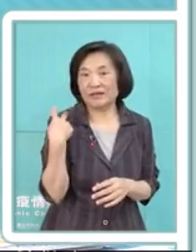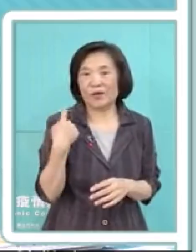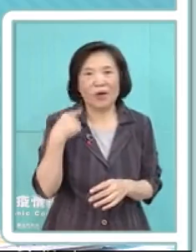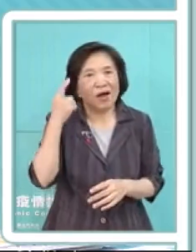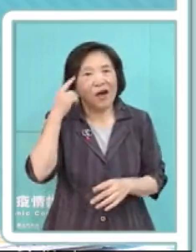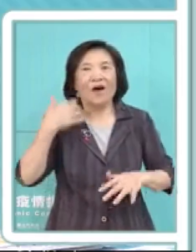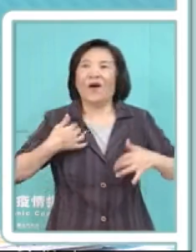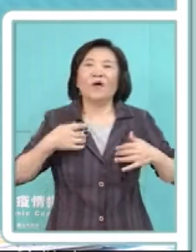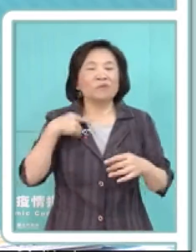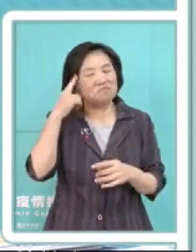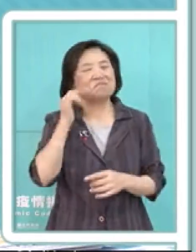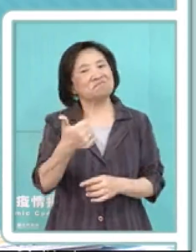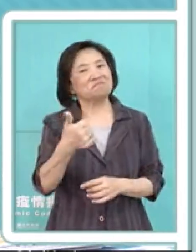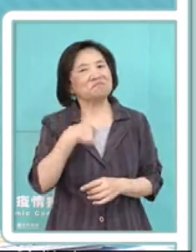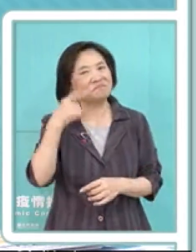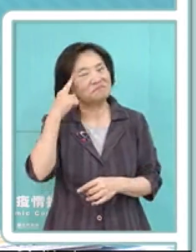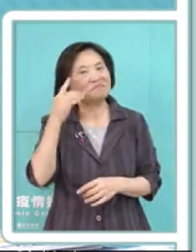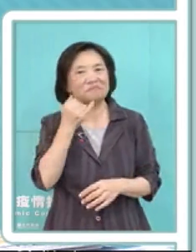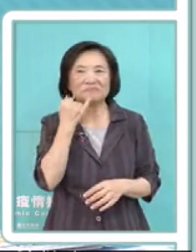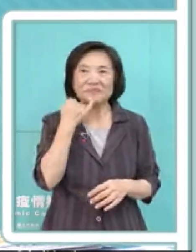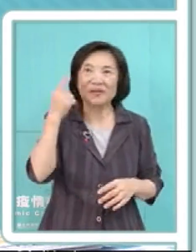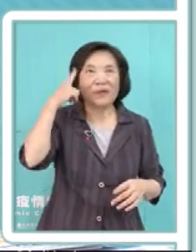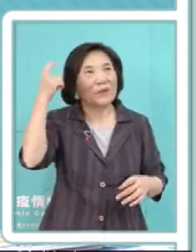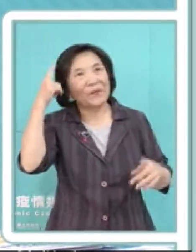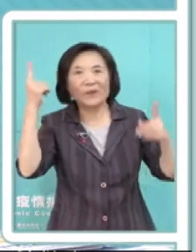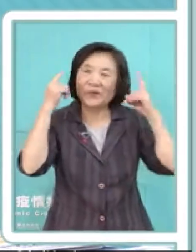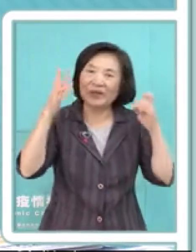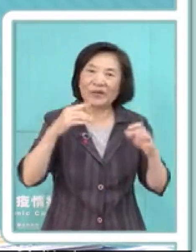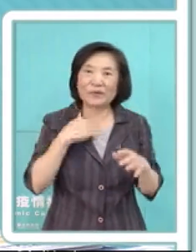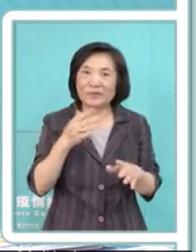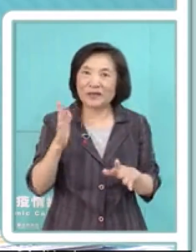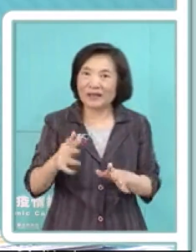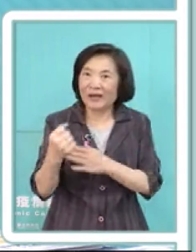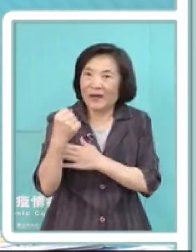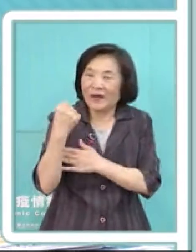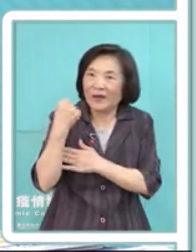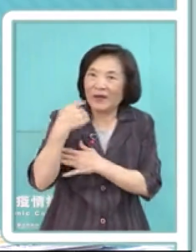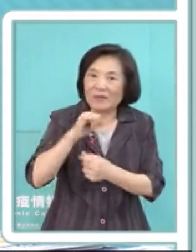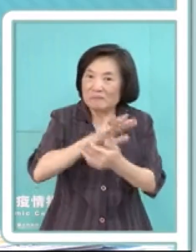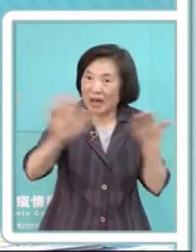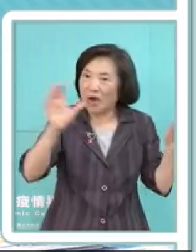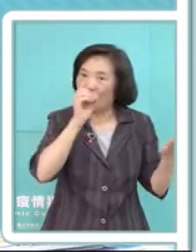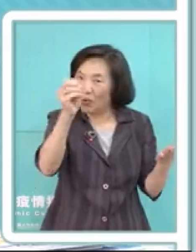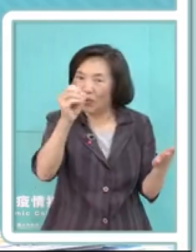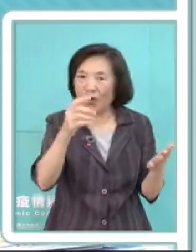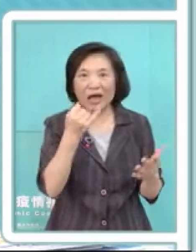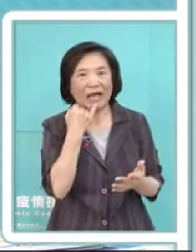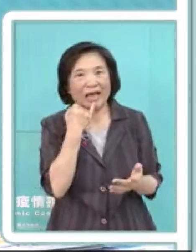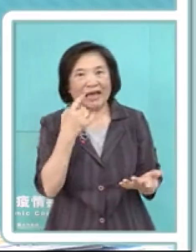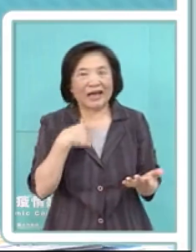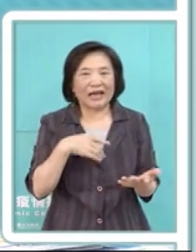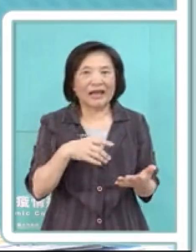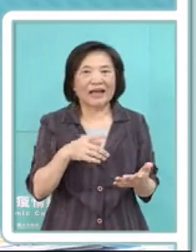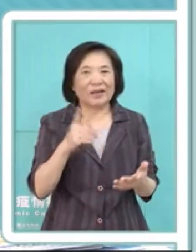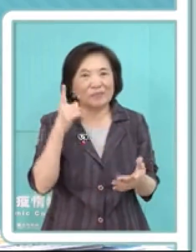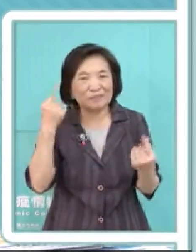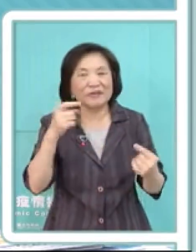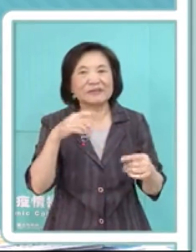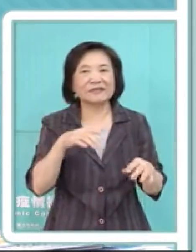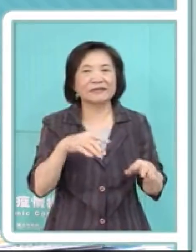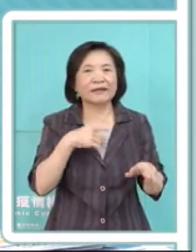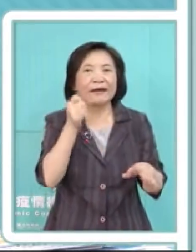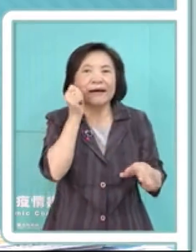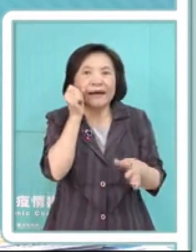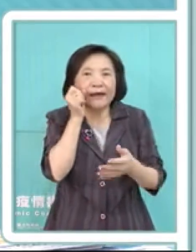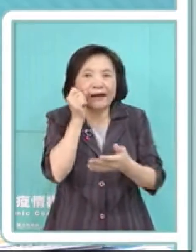观，我甚至都想在幻想说，哎，我们这样一路打下去，把它清零掉。因为我已经拖到一个月，